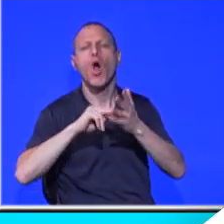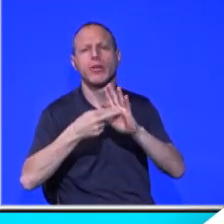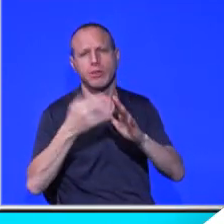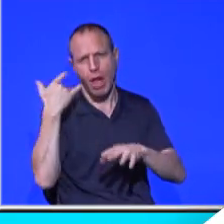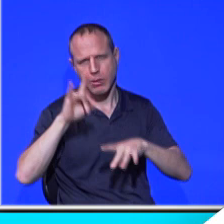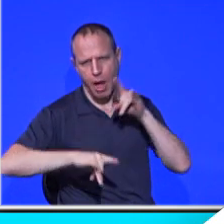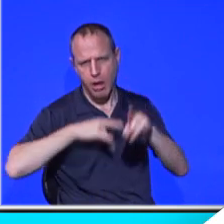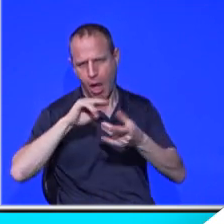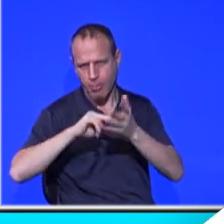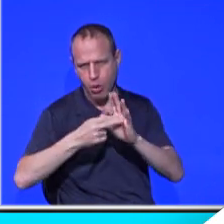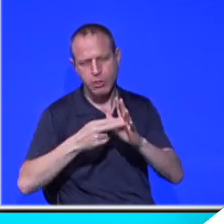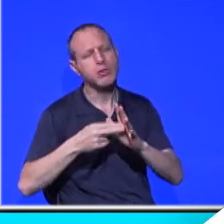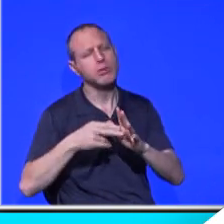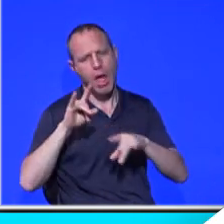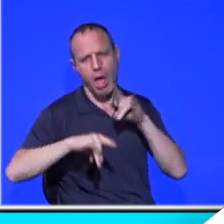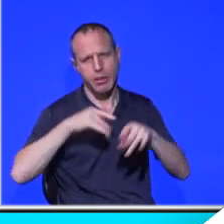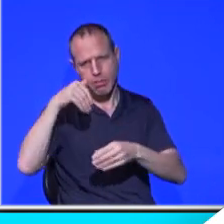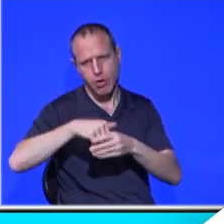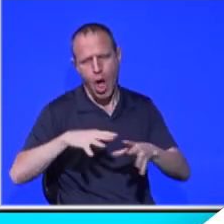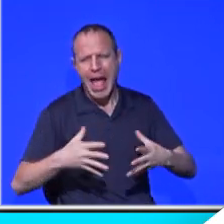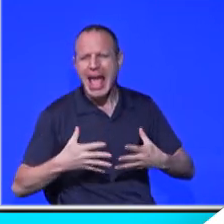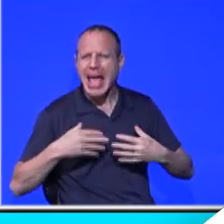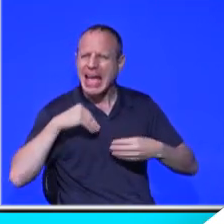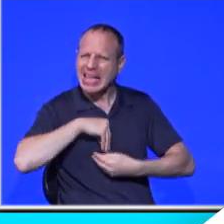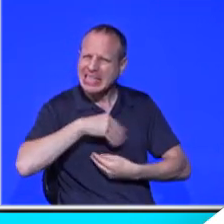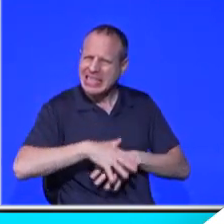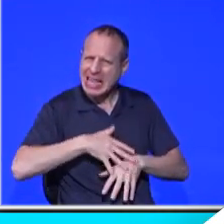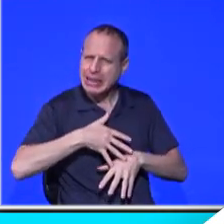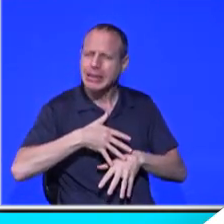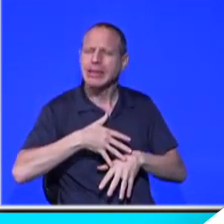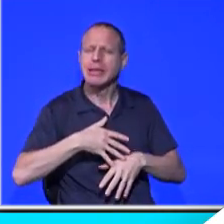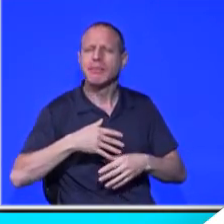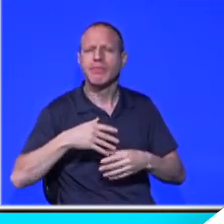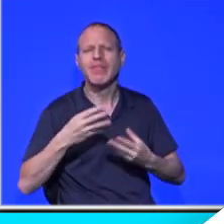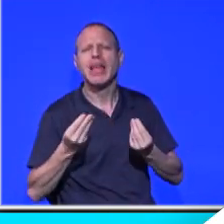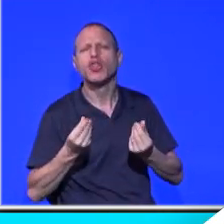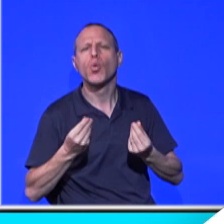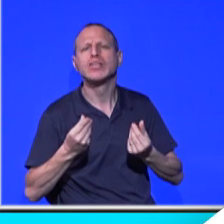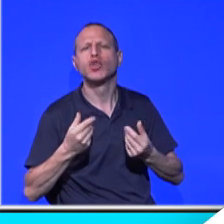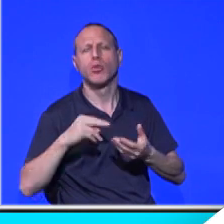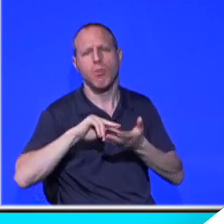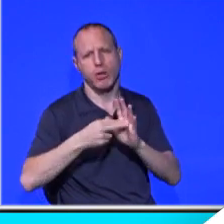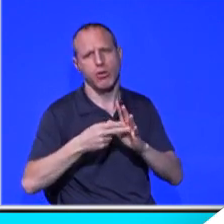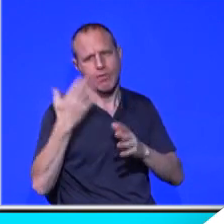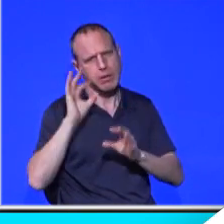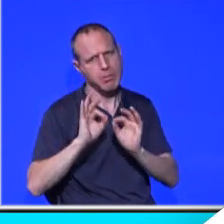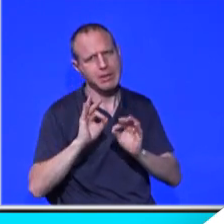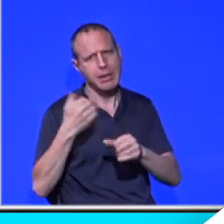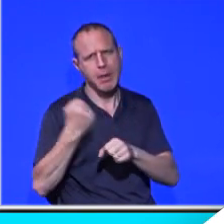חיה פוליטית, חייתי בתוך האינסטינקטים והאינטואיציות הפוליטיות, והייתי די בסדר בעיסוק המקצועי שלי.